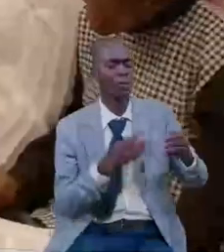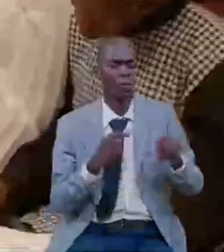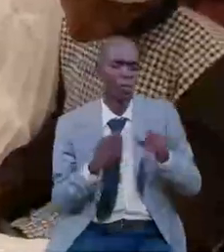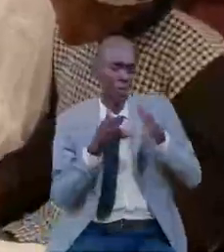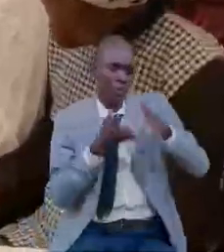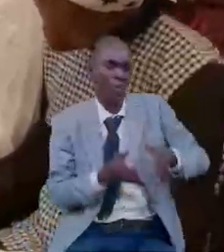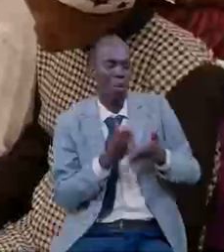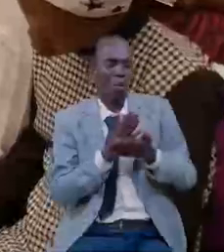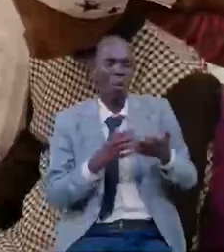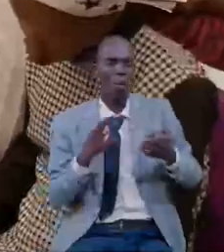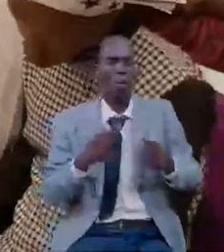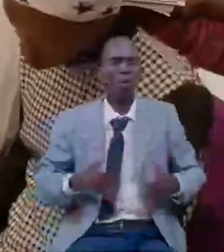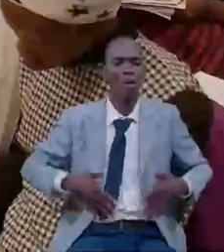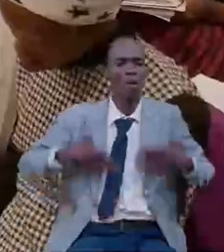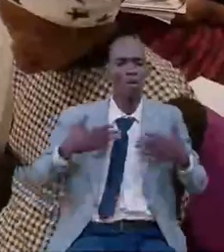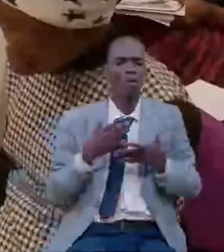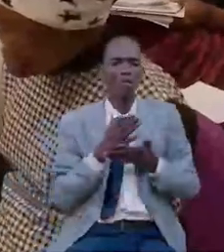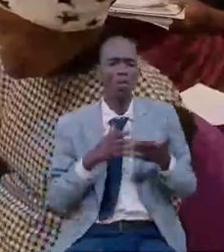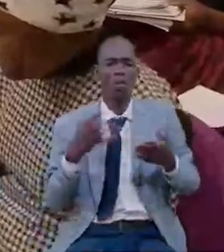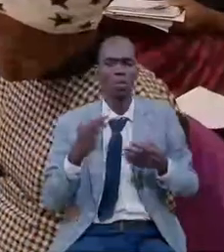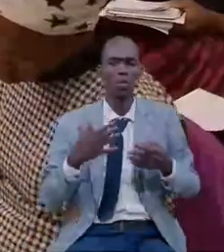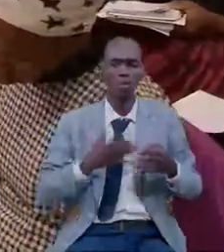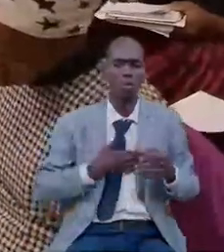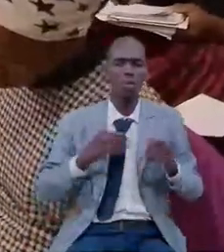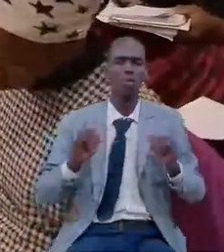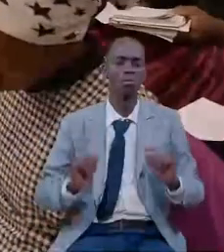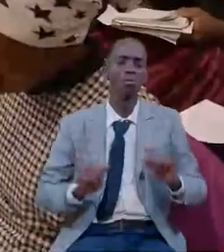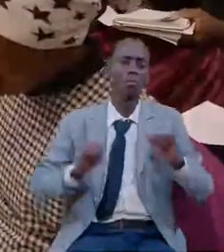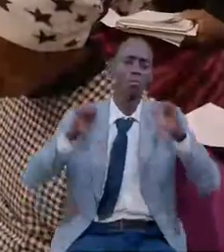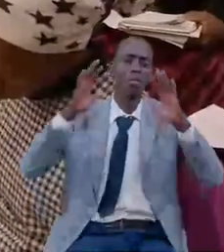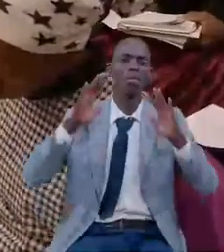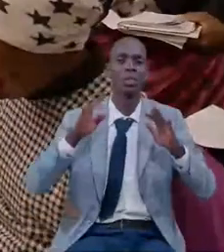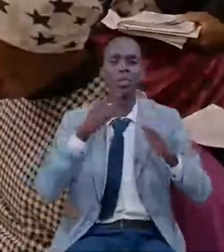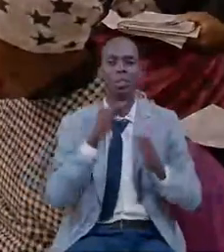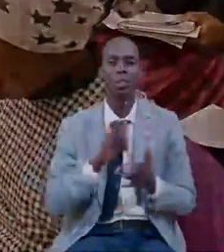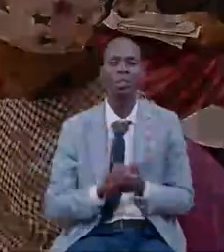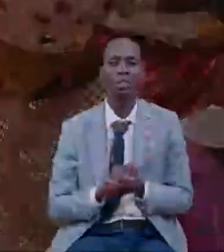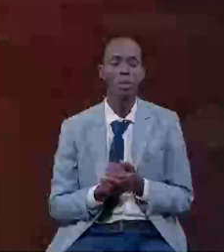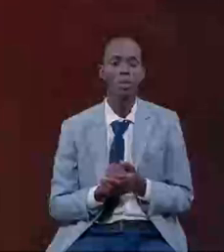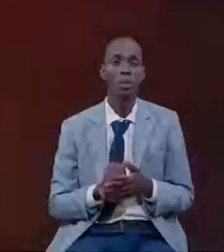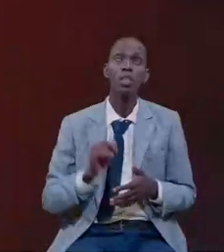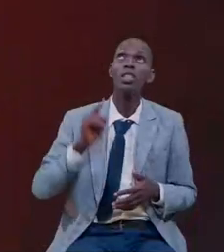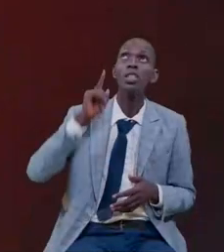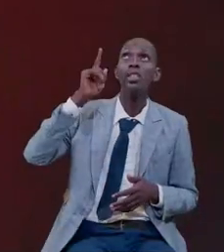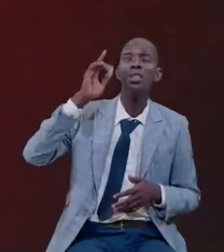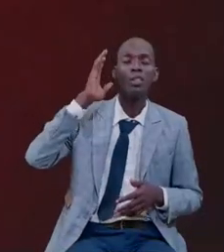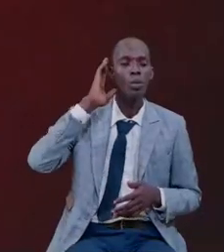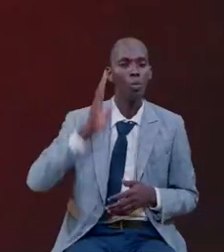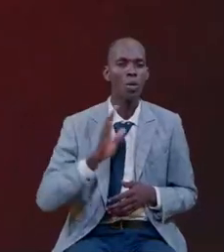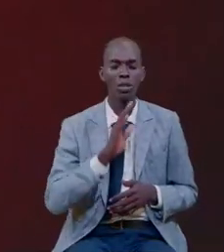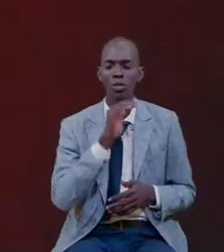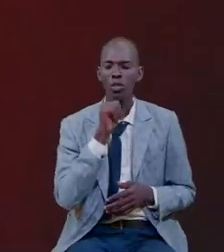de ma consécration, l'autre partie de ma dévotion. C'est-à-dire que Dieu a dit qu'il